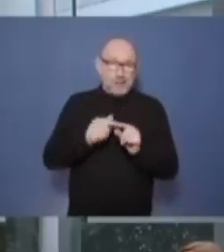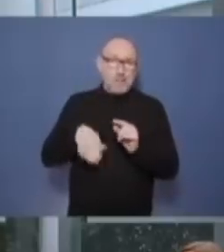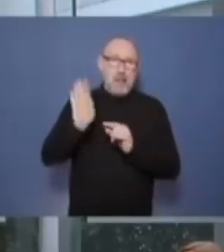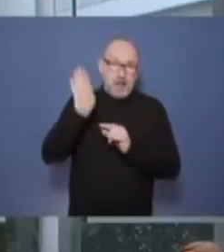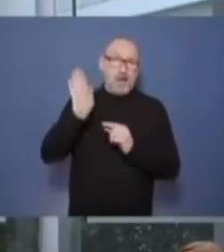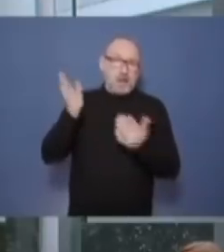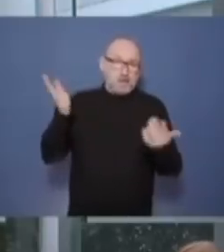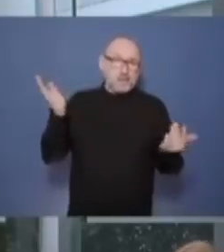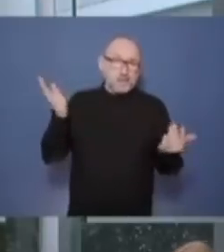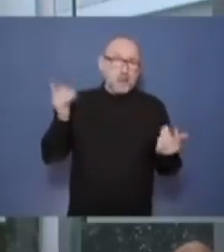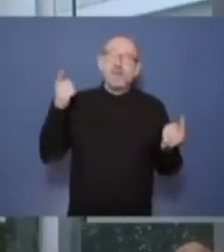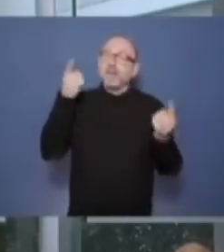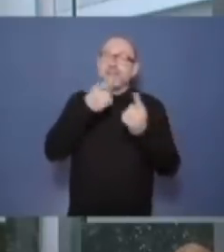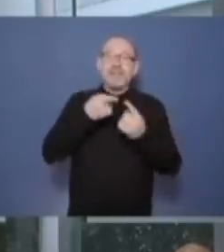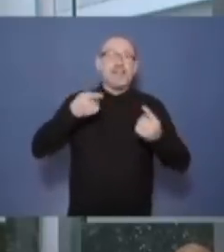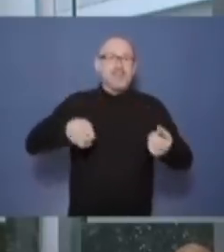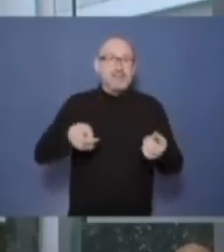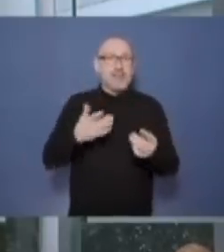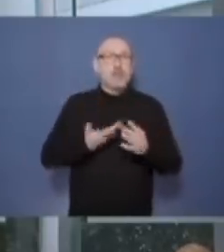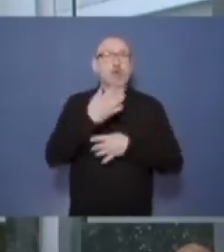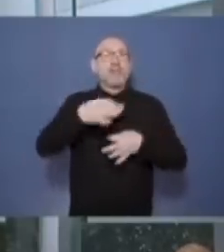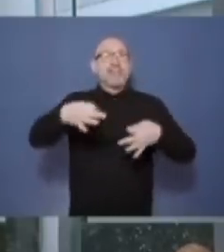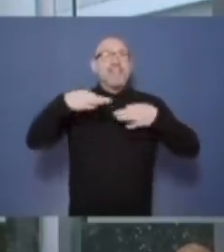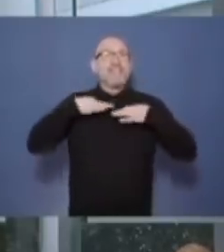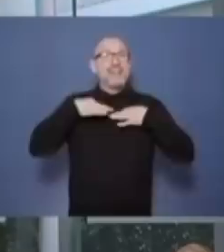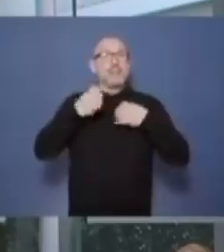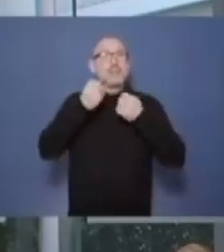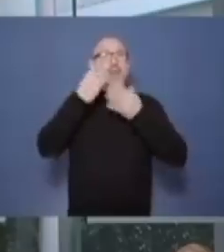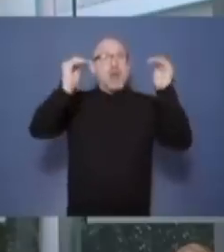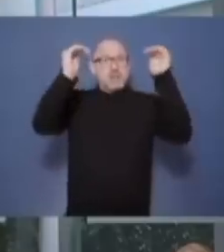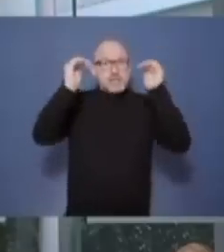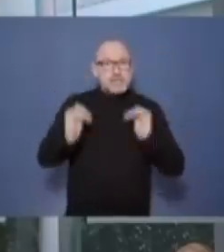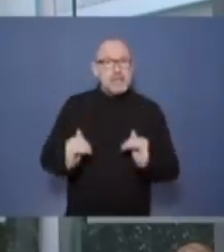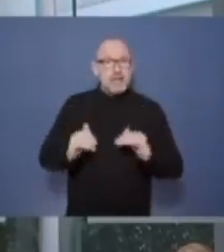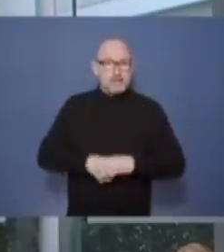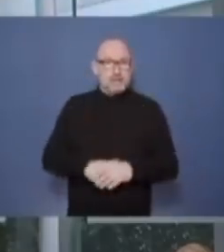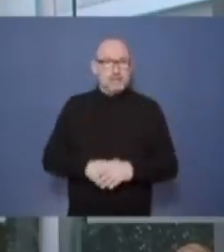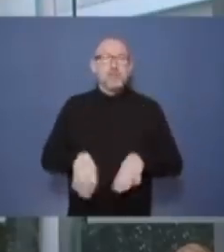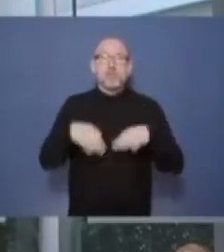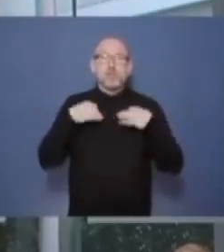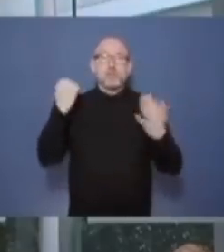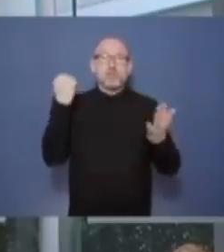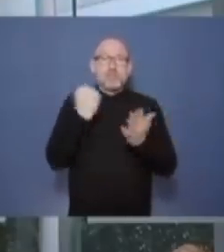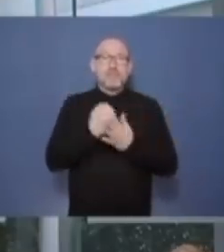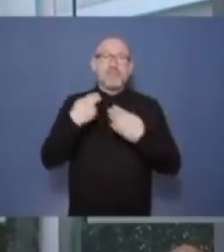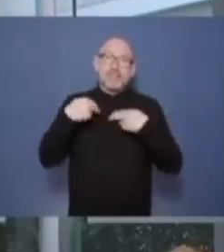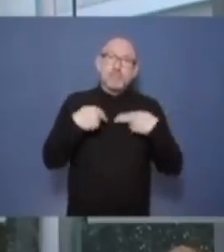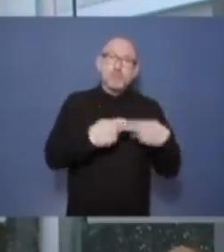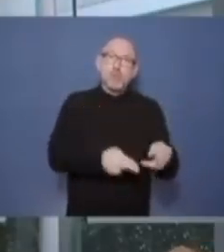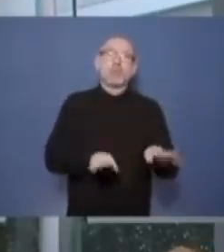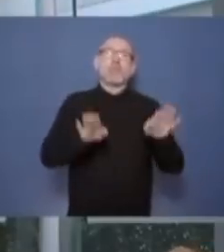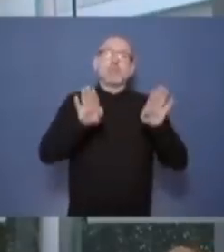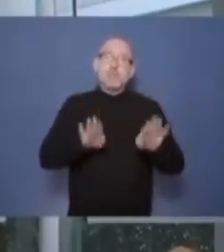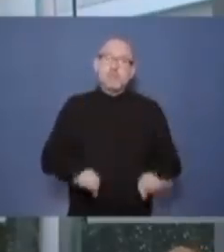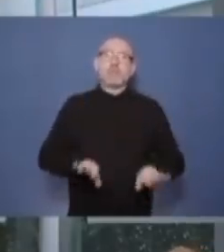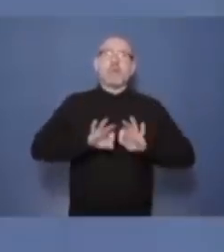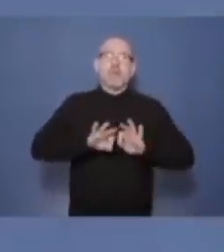ist es nach wie vor, die Neuinfektionen deutlich zu senken, um die Gesundheitsämter wieder in die Lage zu versetzen, die